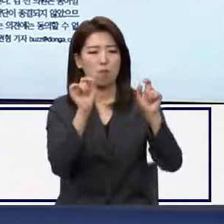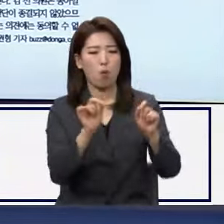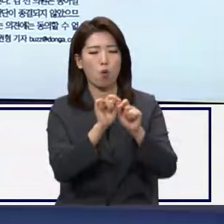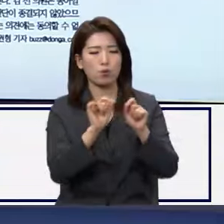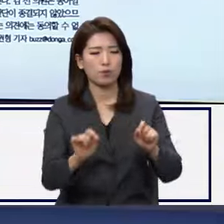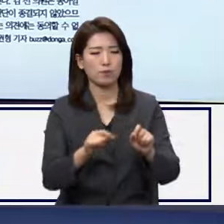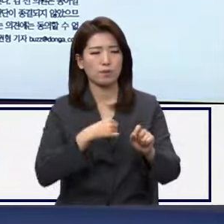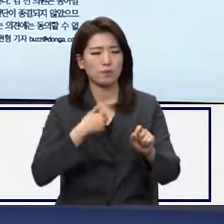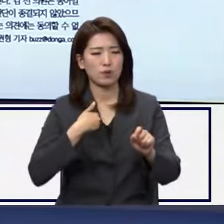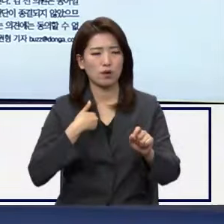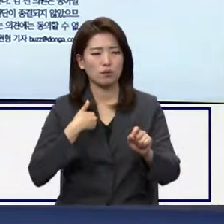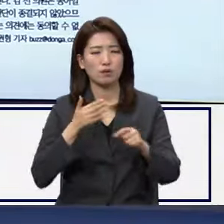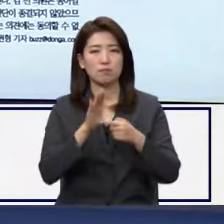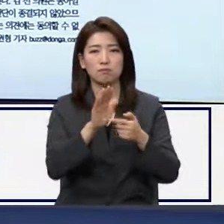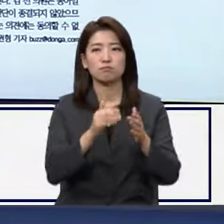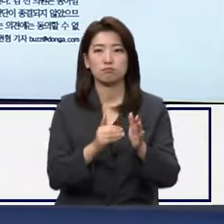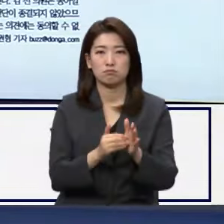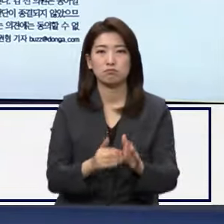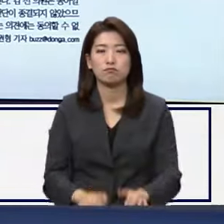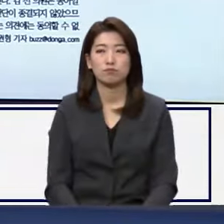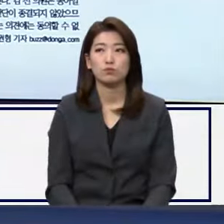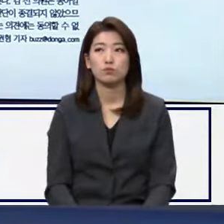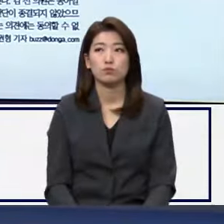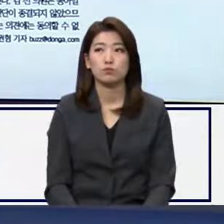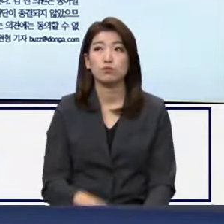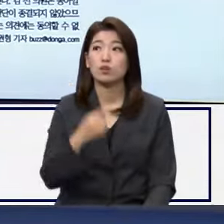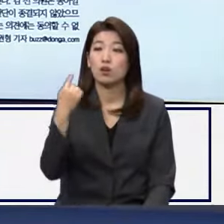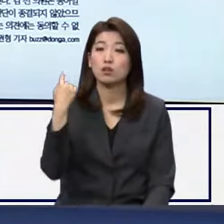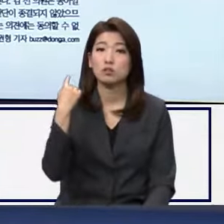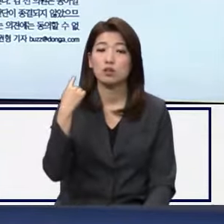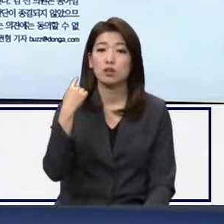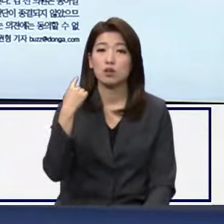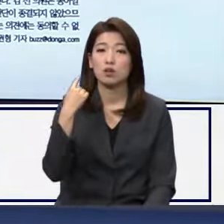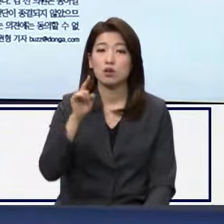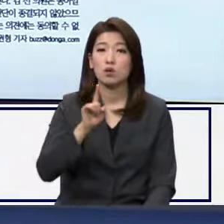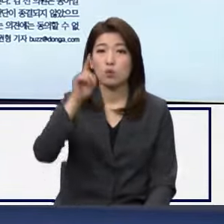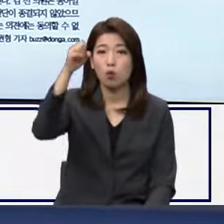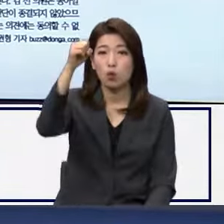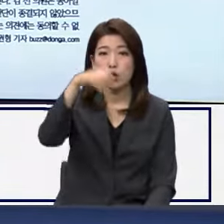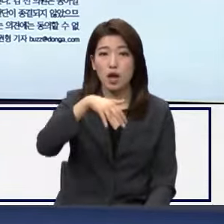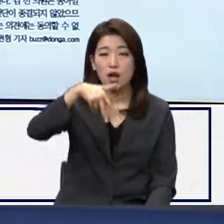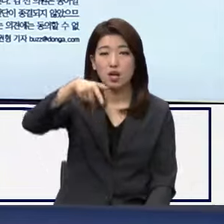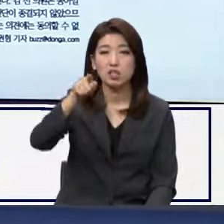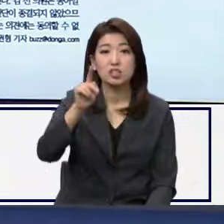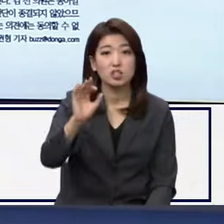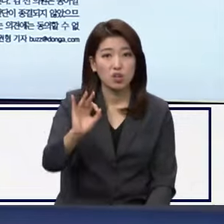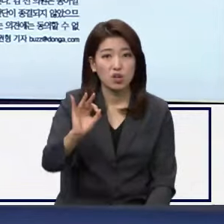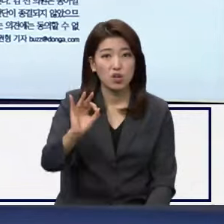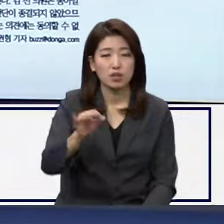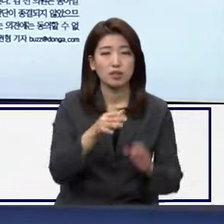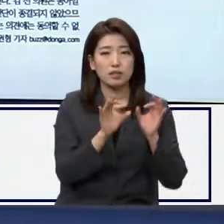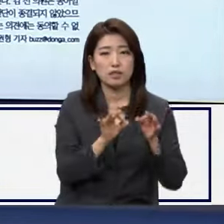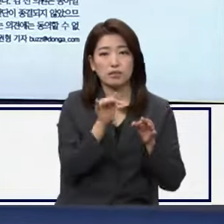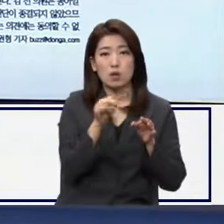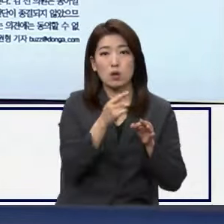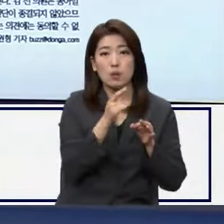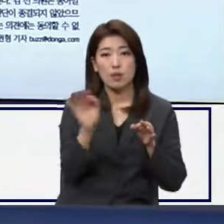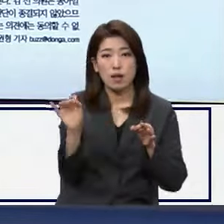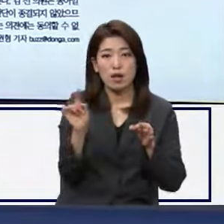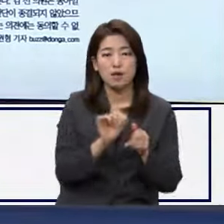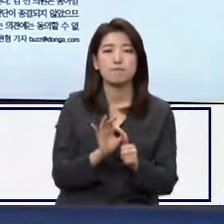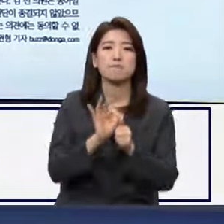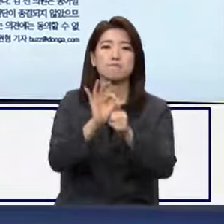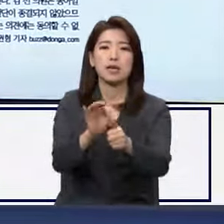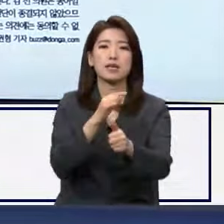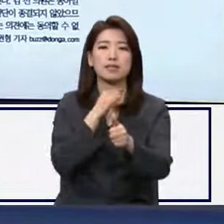정에 전략 공천을 한다라고 발표를 했었었는데 하루만에 공천을 보류합니다 비대위에서